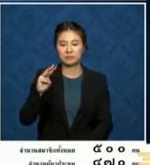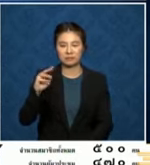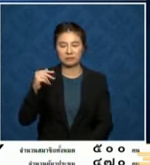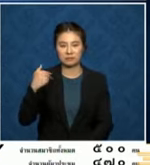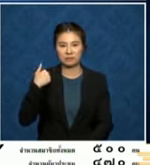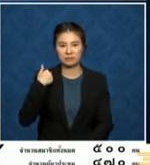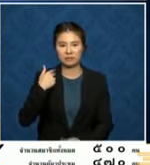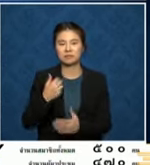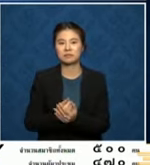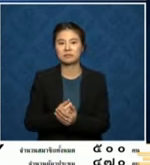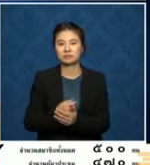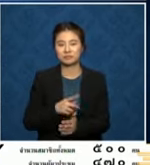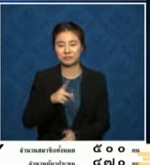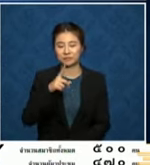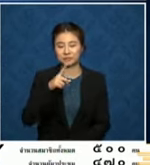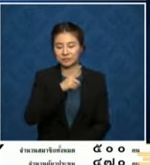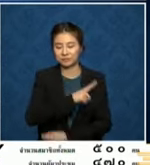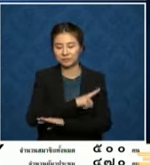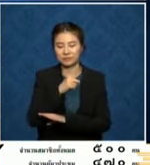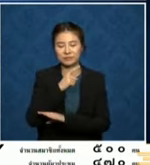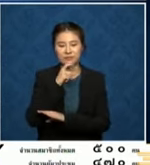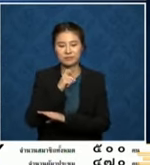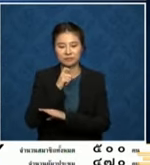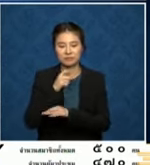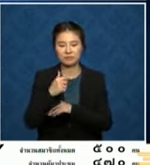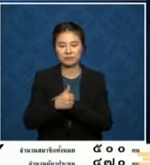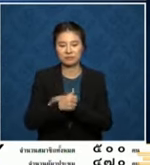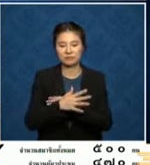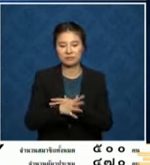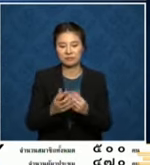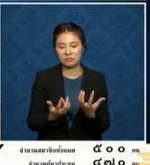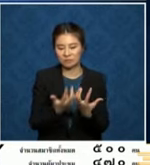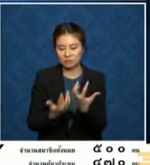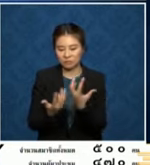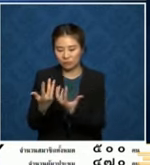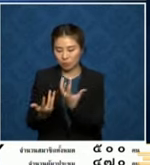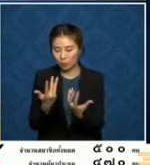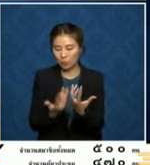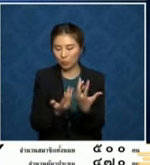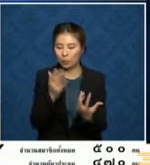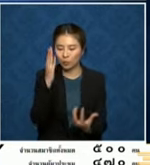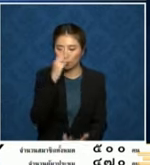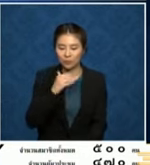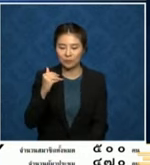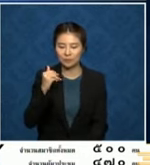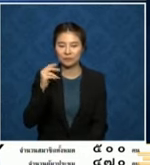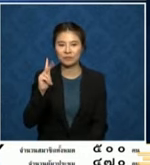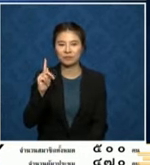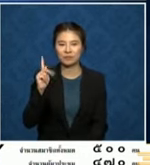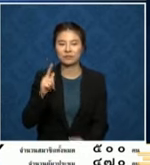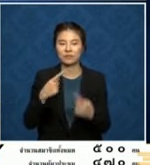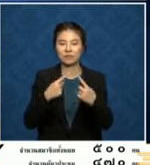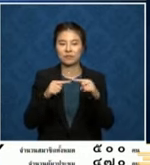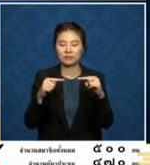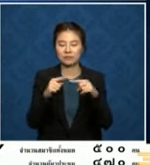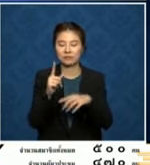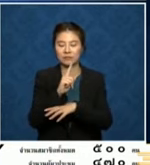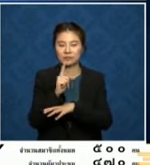างไปต่างประเทศ 2-3 ที่กลับมาหญ้าเขียวปีเลยแต่เนื้อหาเรื่องนี้นะ